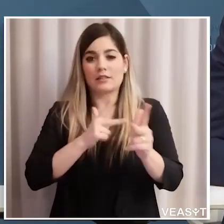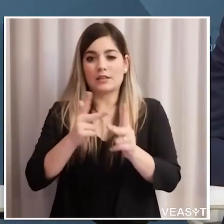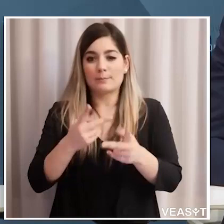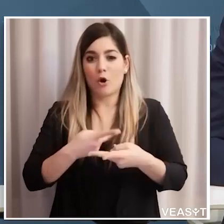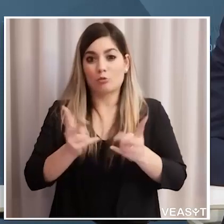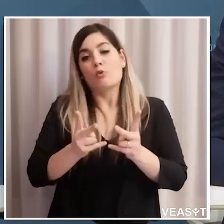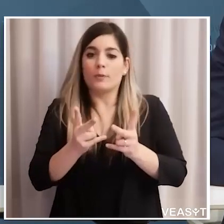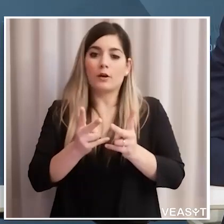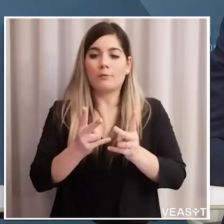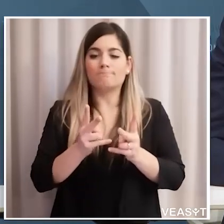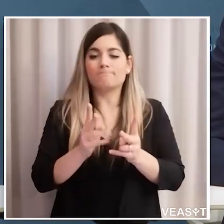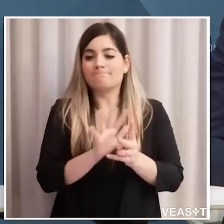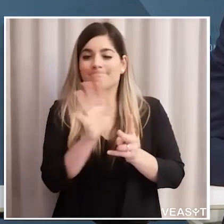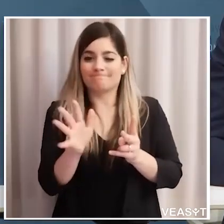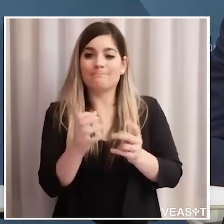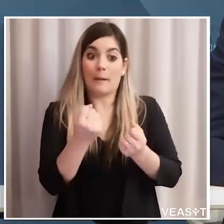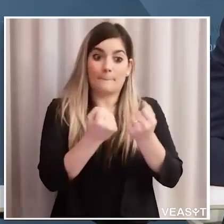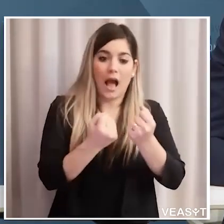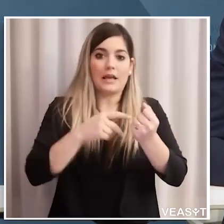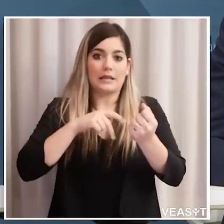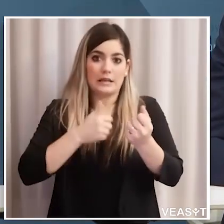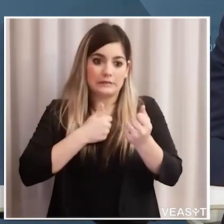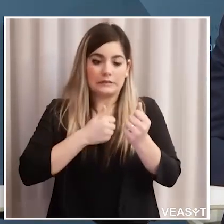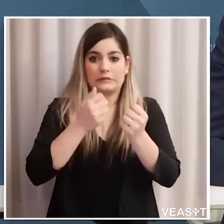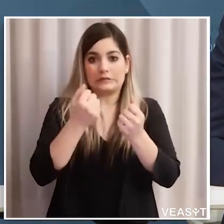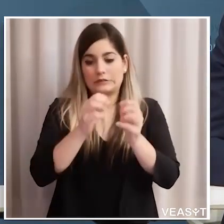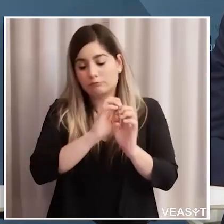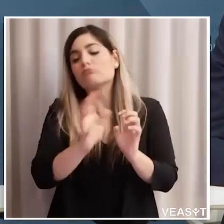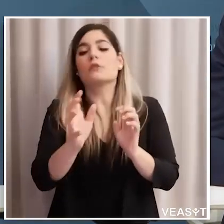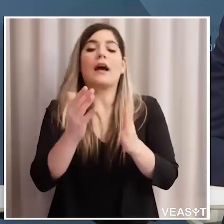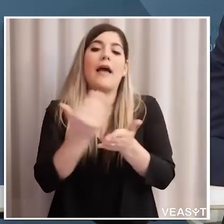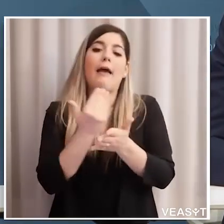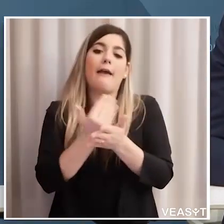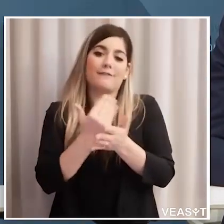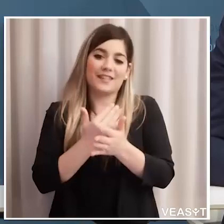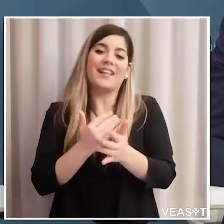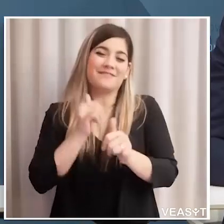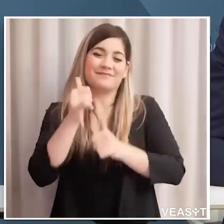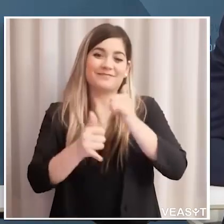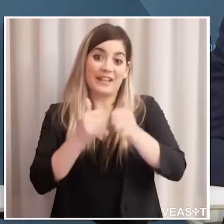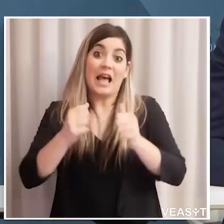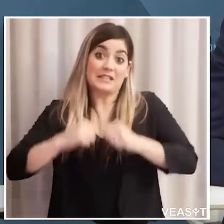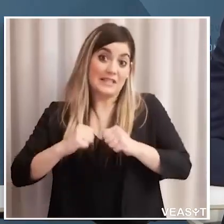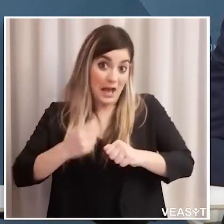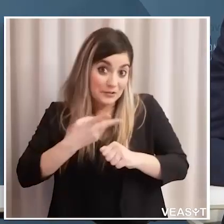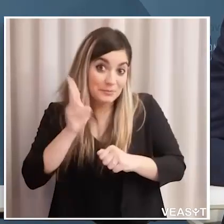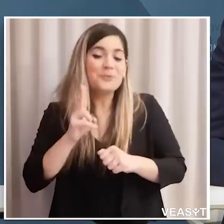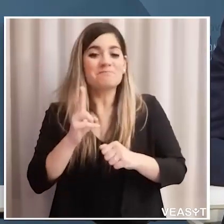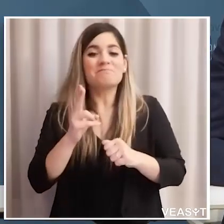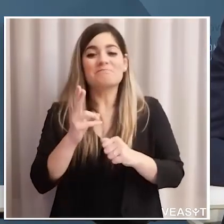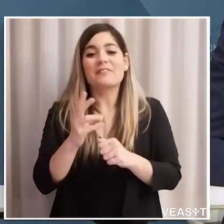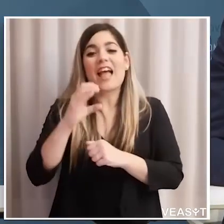al trasporto individuale con le macchine. Quindi una mobilità più sana, più ecologica